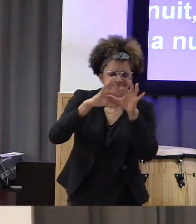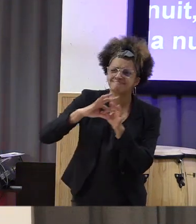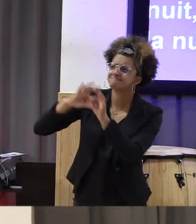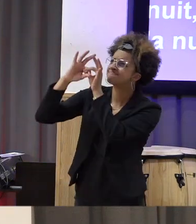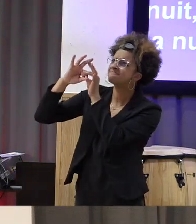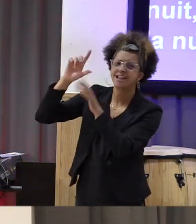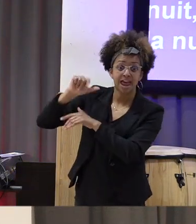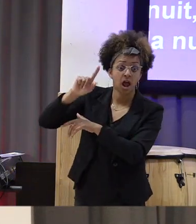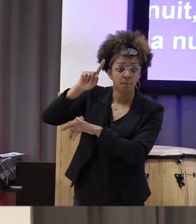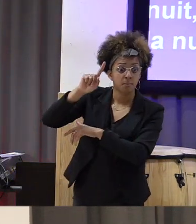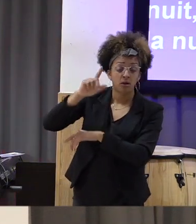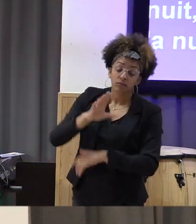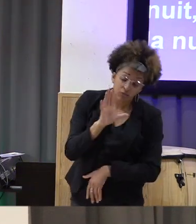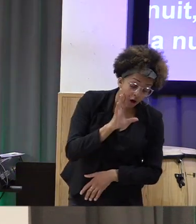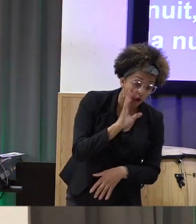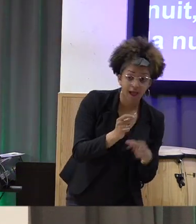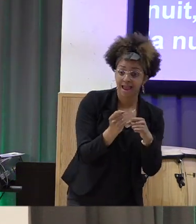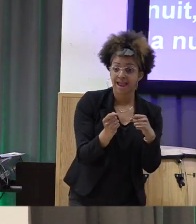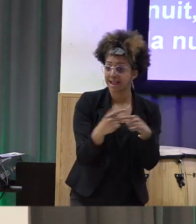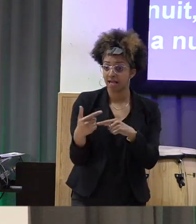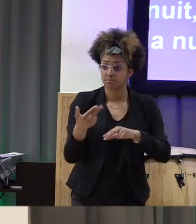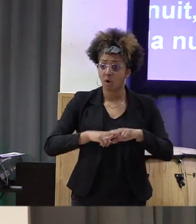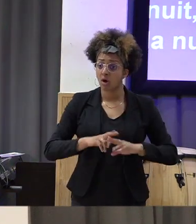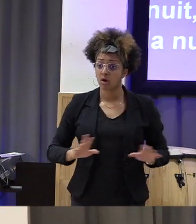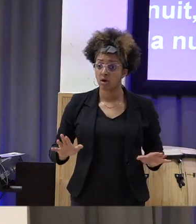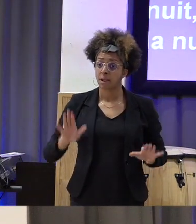mort, bien qu'il possède la vie de Dieu.